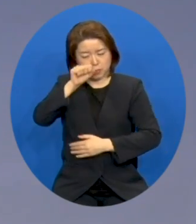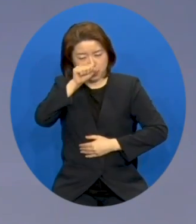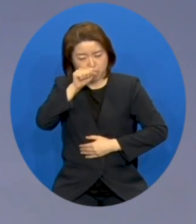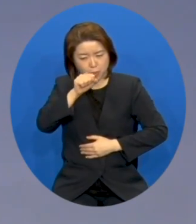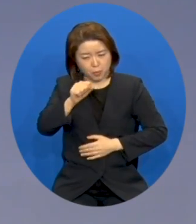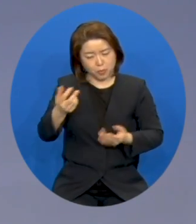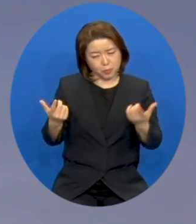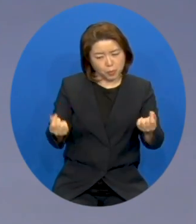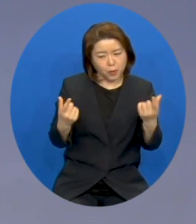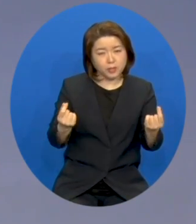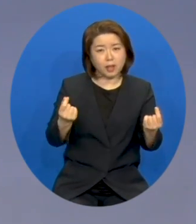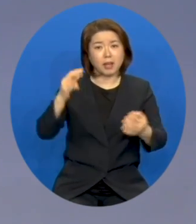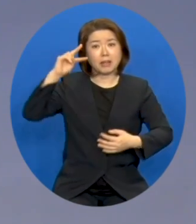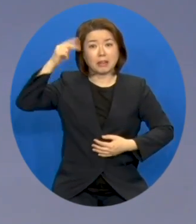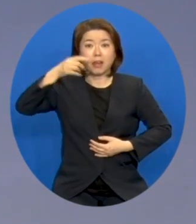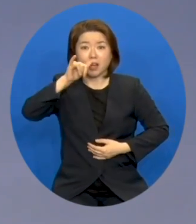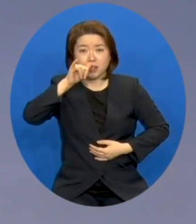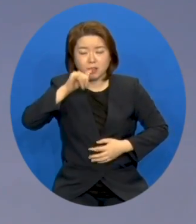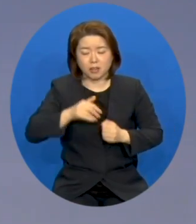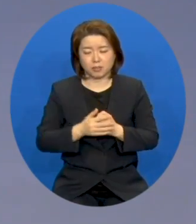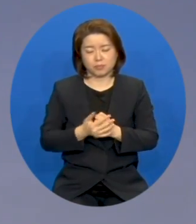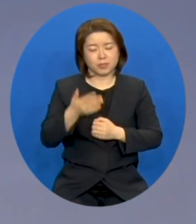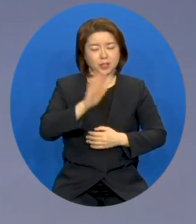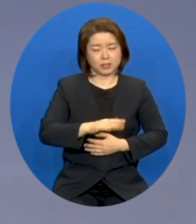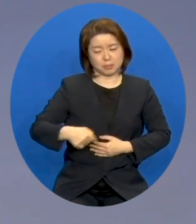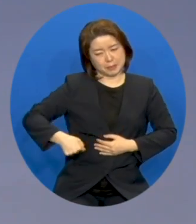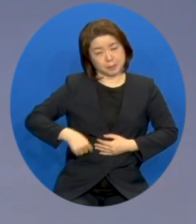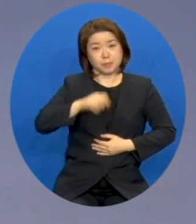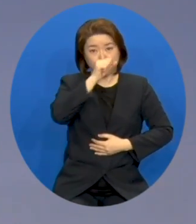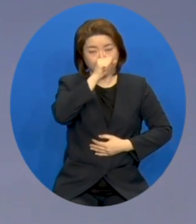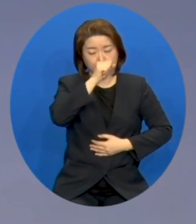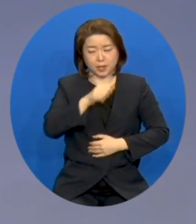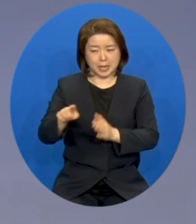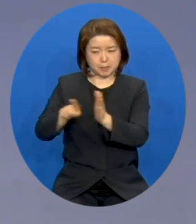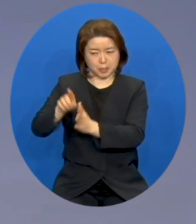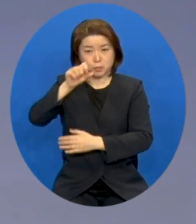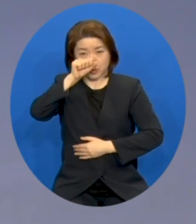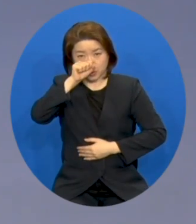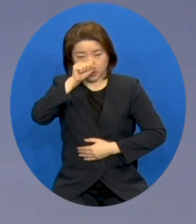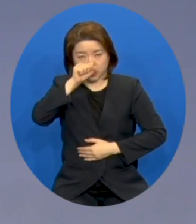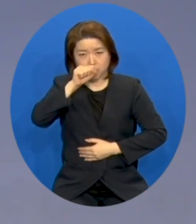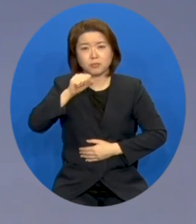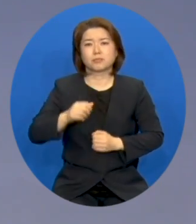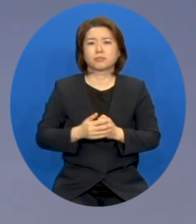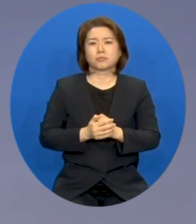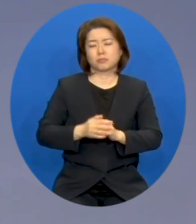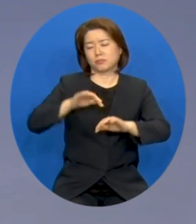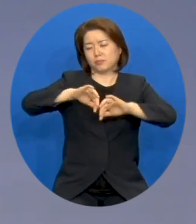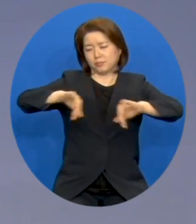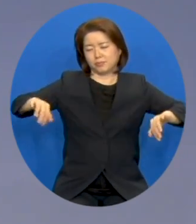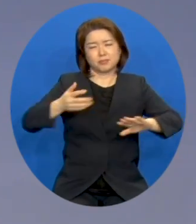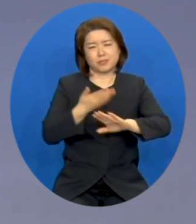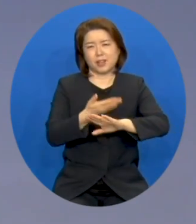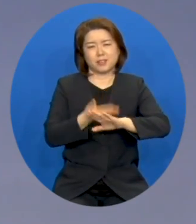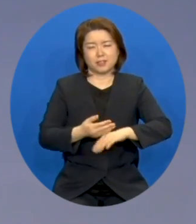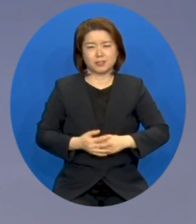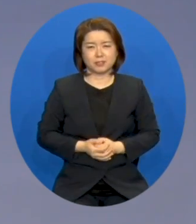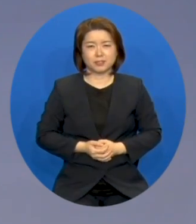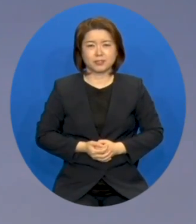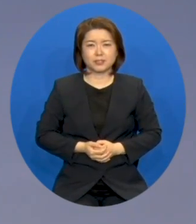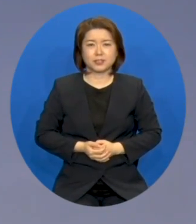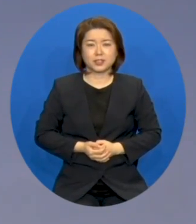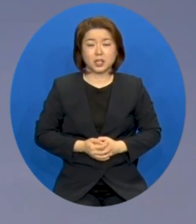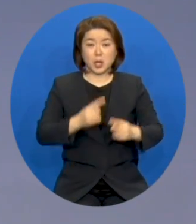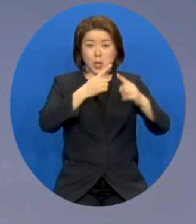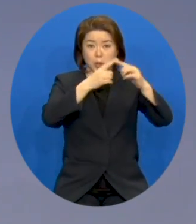하고 있었습니다. 그러나 착한 것과 믿음이 좋은 것은 전혀 다른 것입니다.